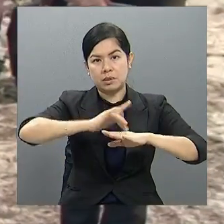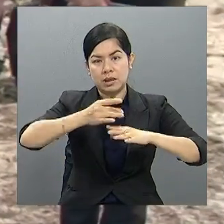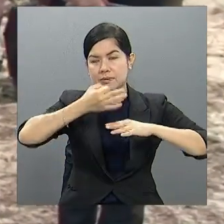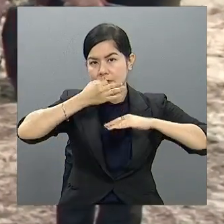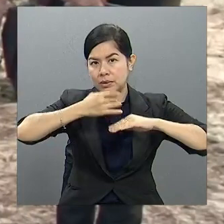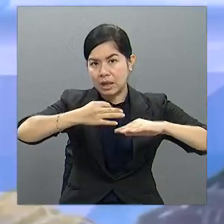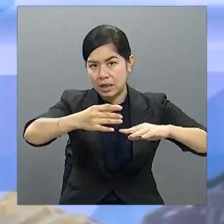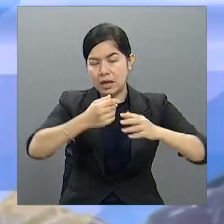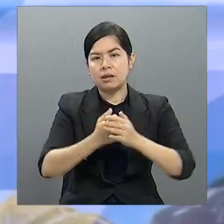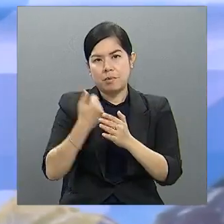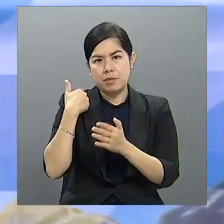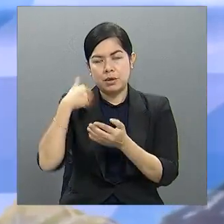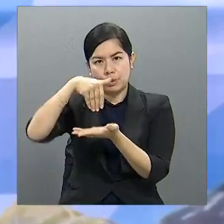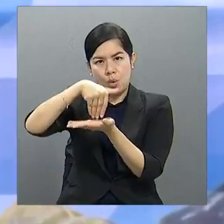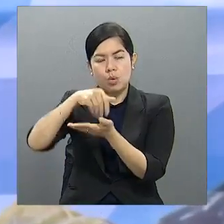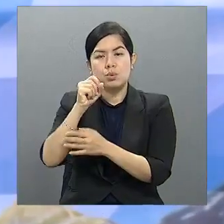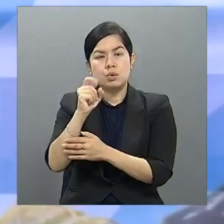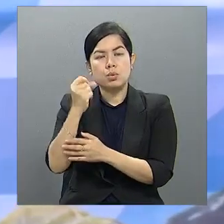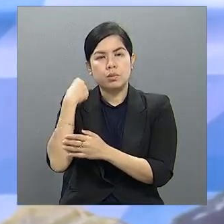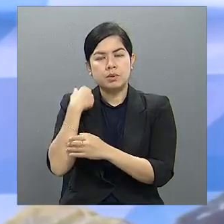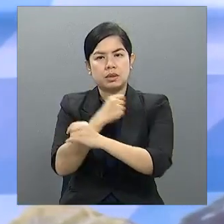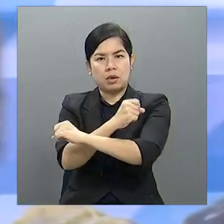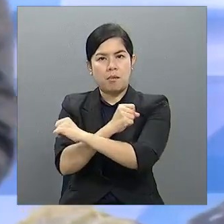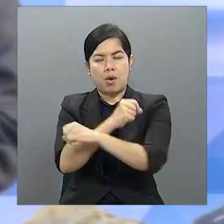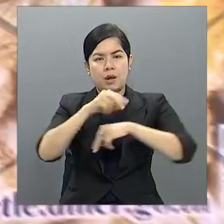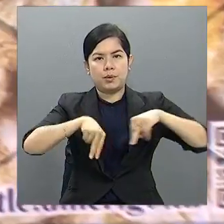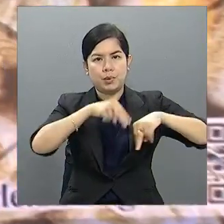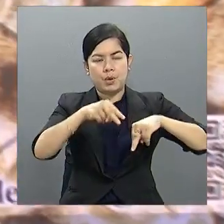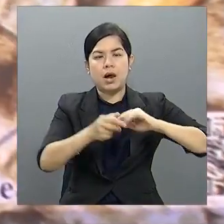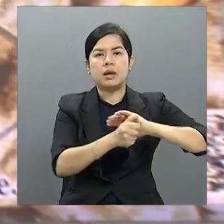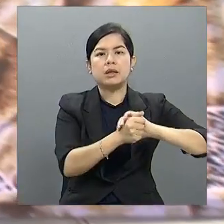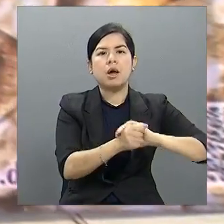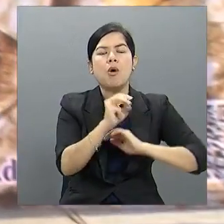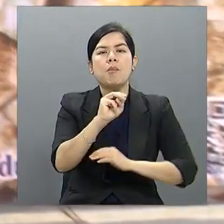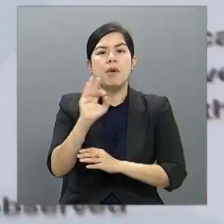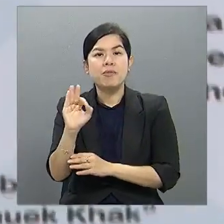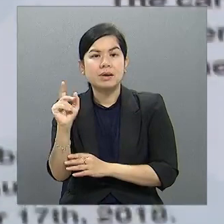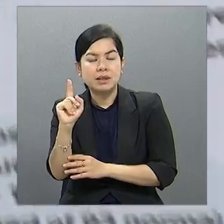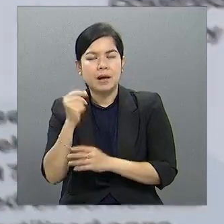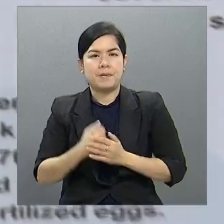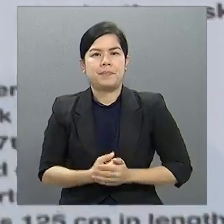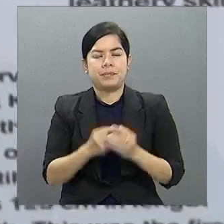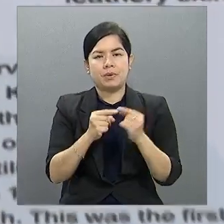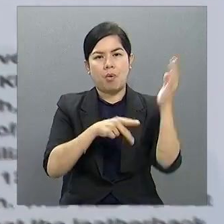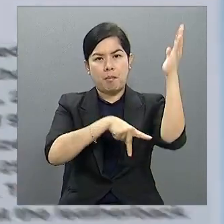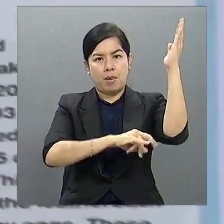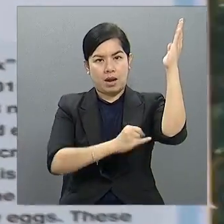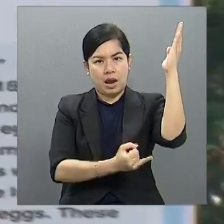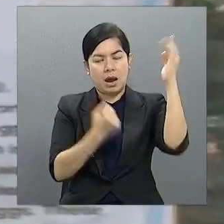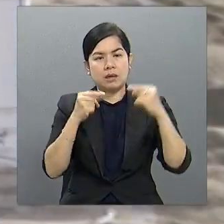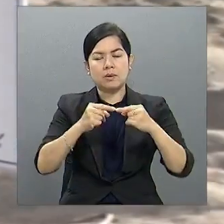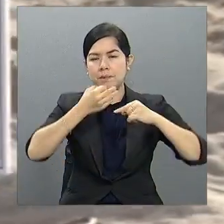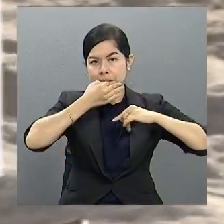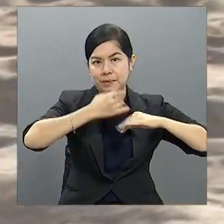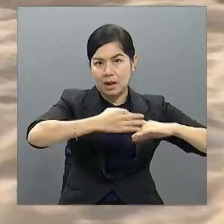การณ์เต่ามะเฟืองบริเวณหาดคึกคักจังหวัดพังงาเพื่ออนุรักษ์เต่าทะเลรวมถึงการสร้างองค์ความรู้สร้างจิตสำนึ